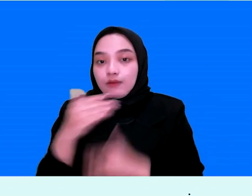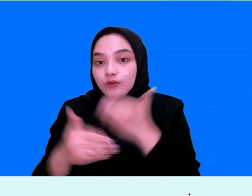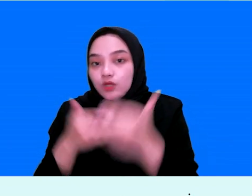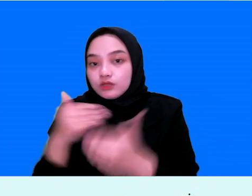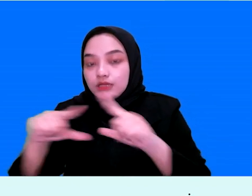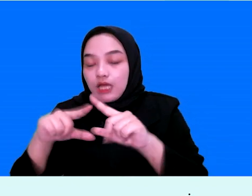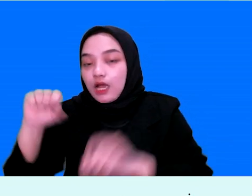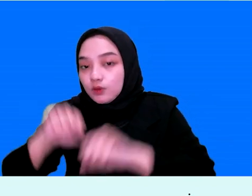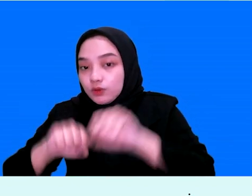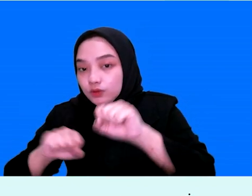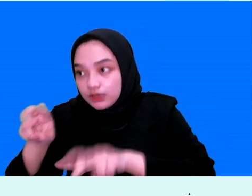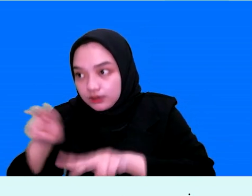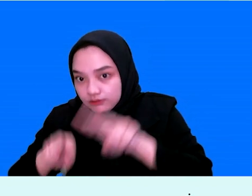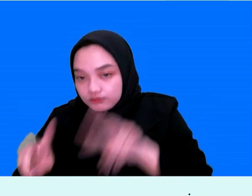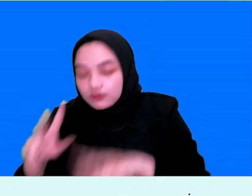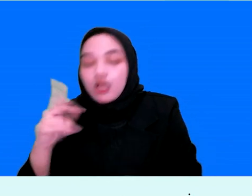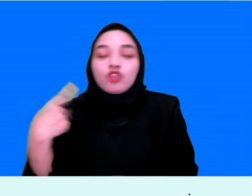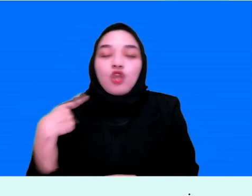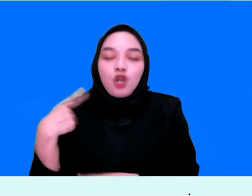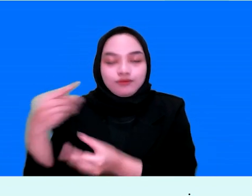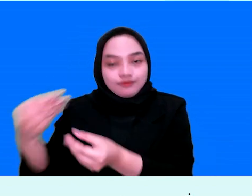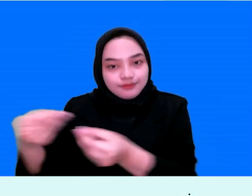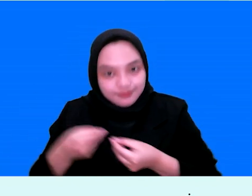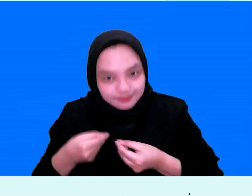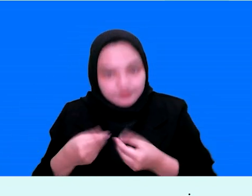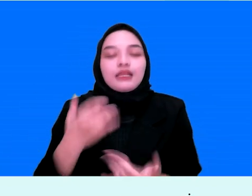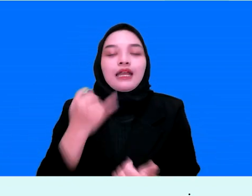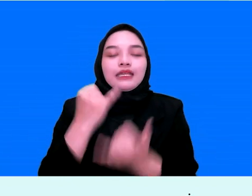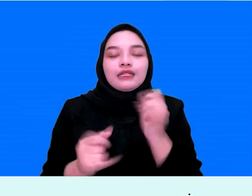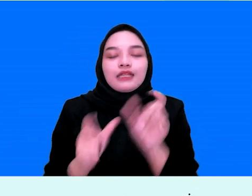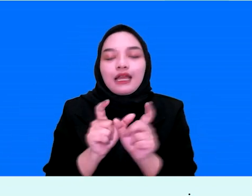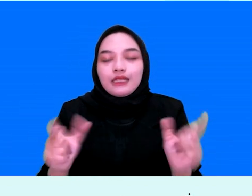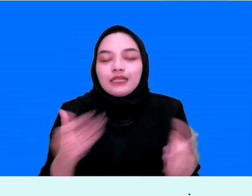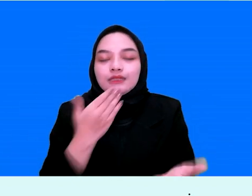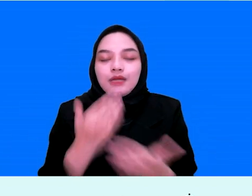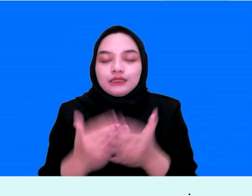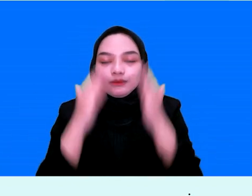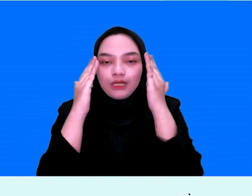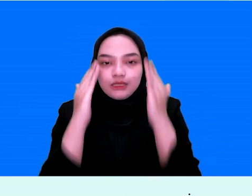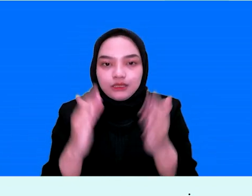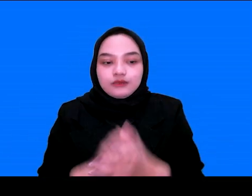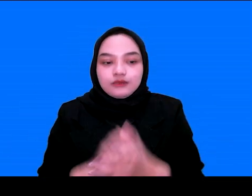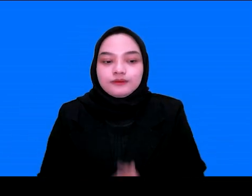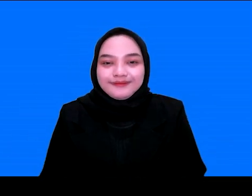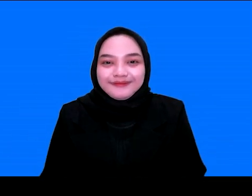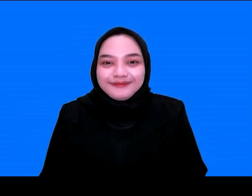audit kami untuk kedepannya itu sangat dipersilakan. Akhir kata, terima kasih atas perhatiannya.